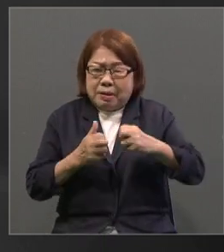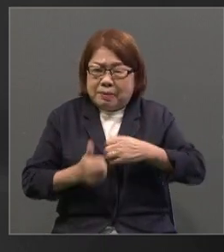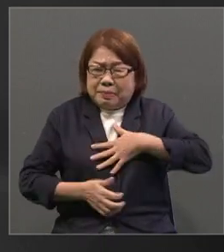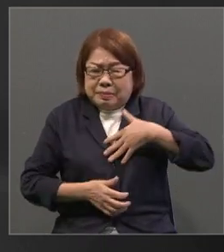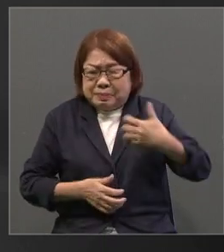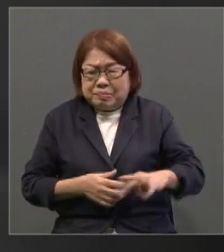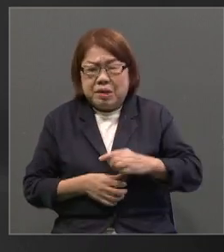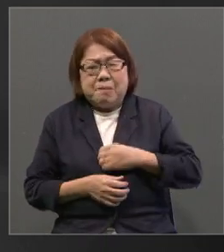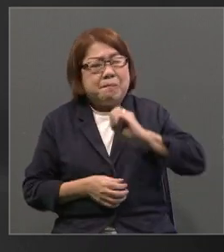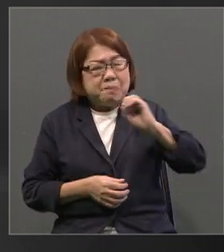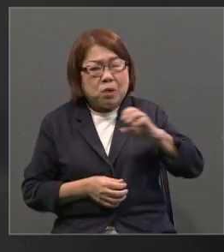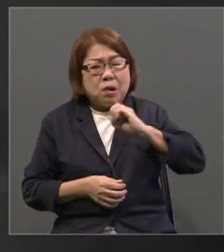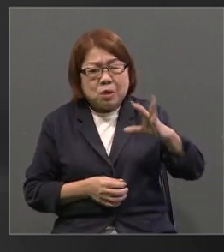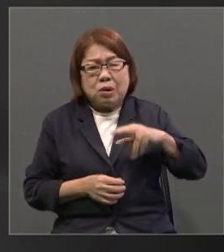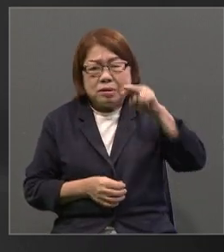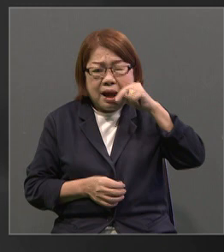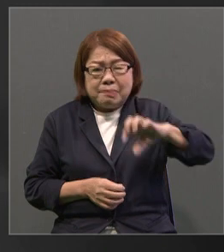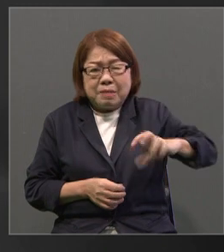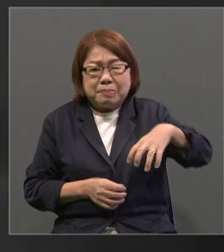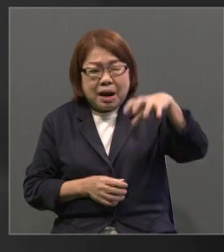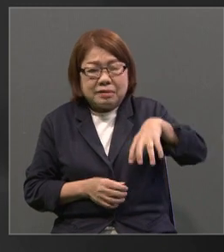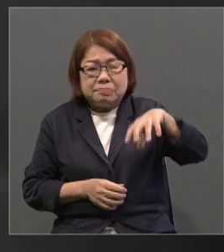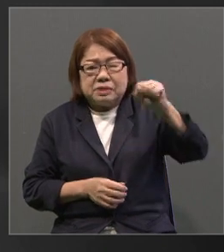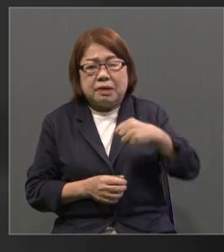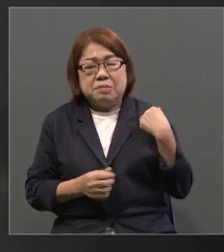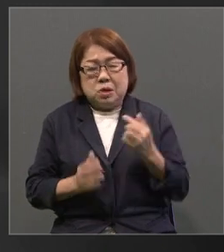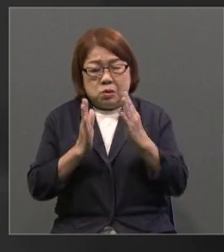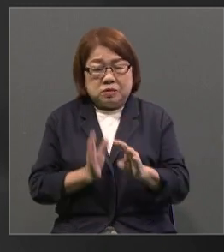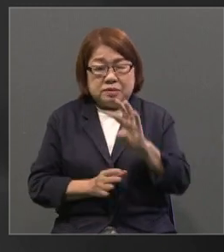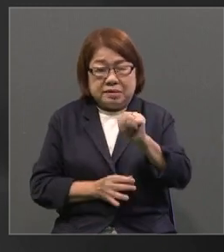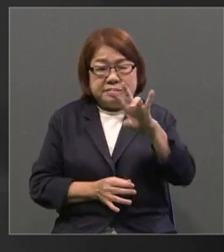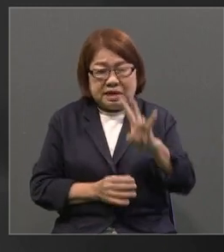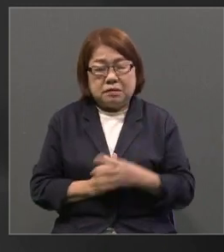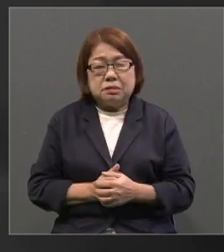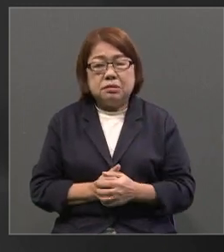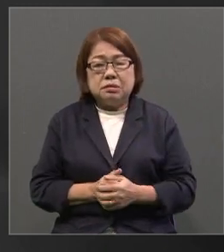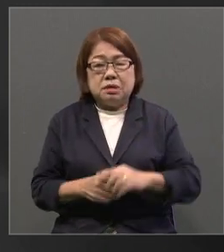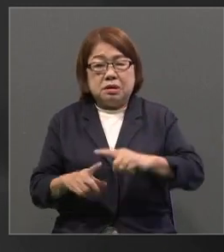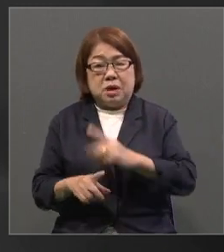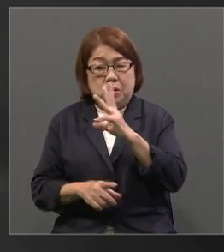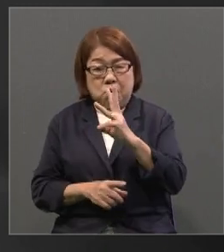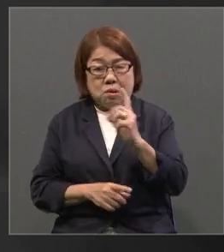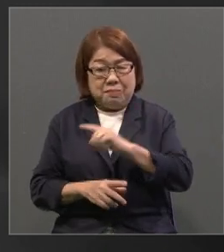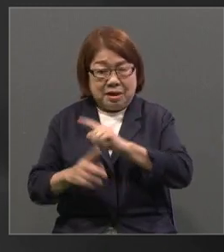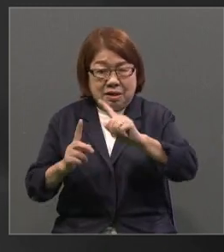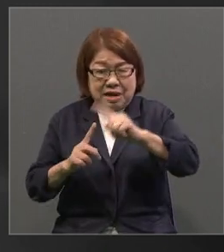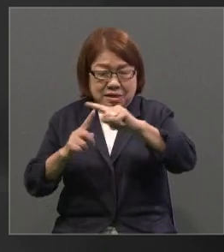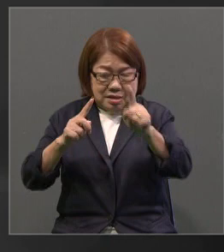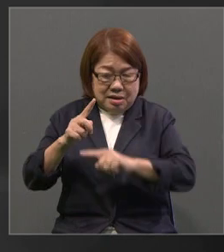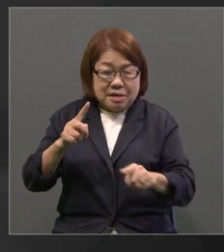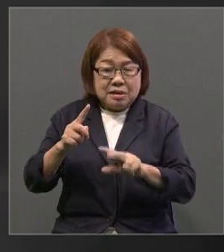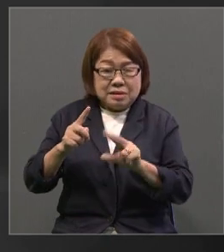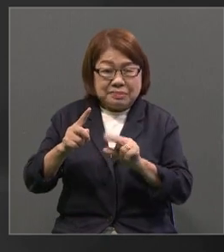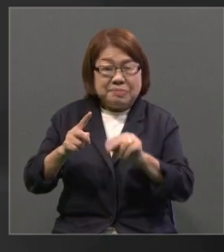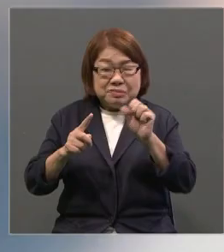มาร้องทุกข์กับทางการประปา 47คนคือ 1เดือนมิถุนายนมี 30วันแต่มีคนโดน